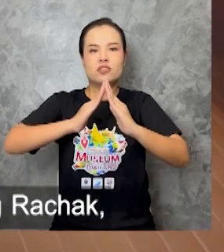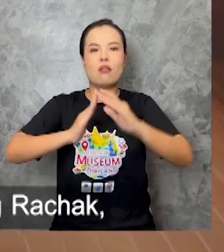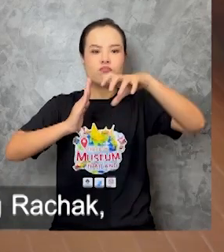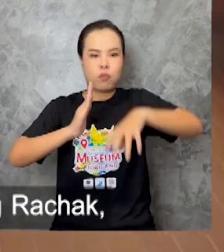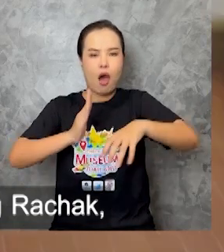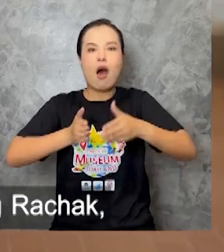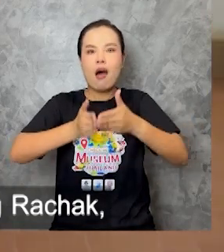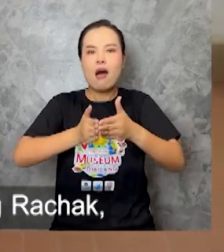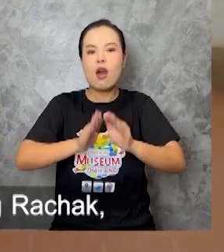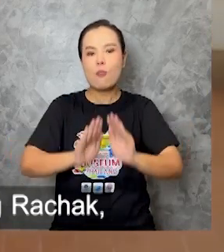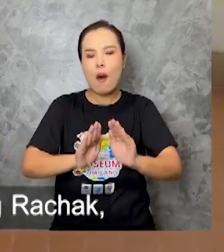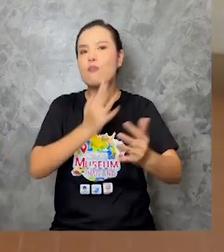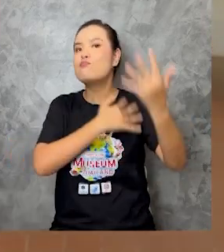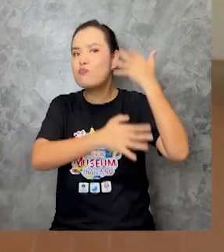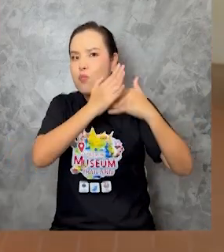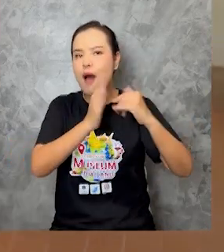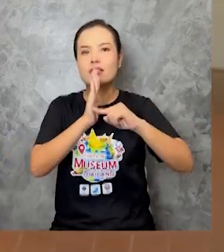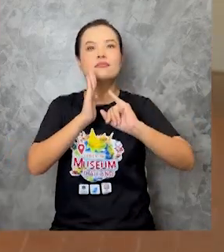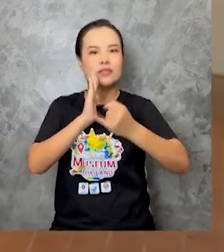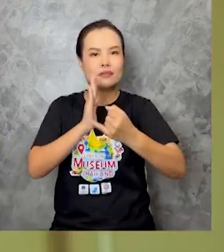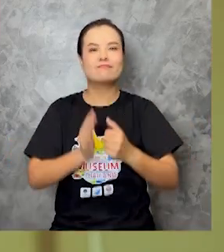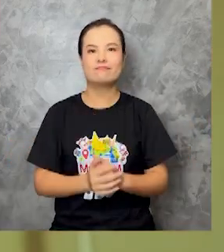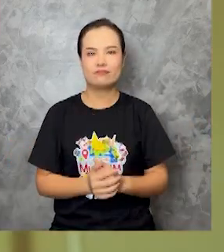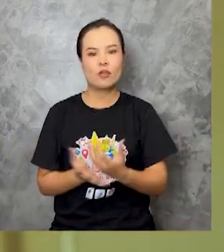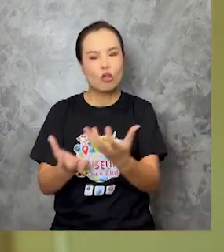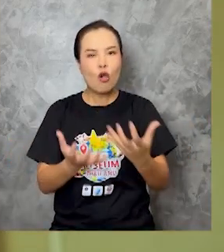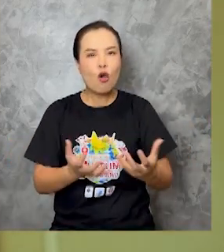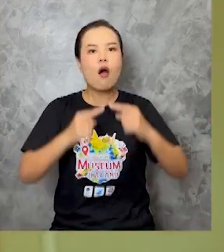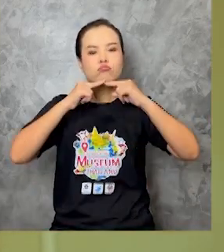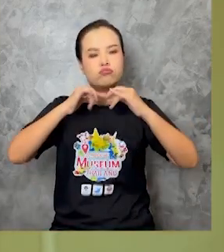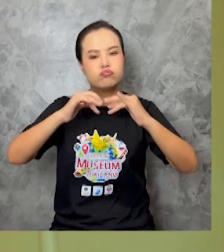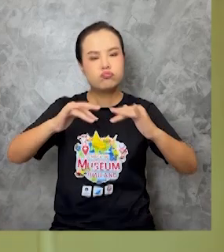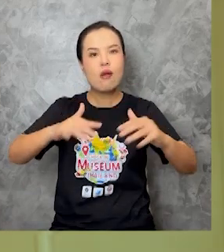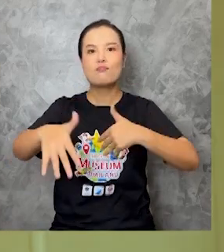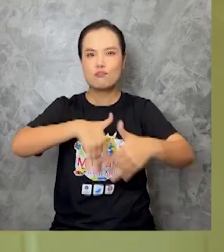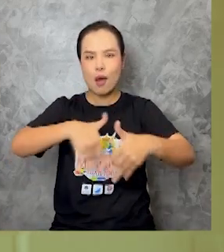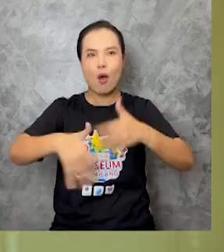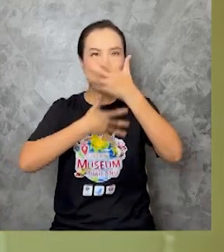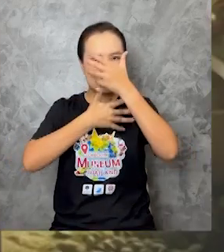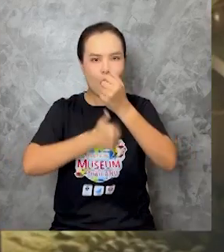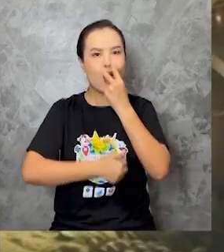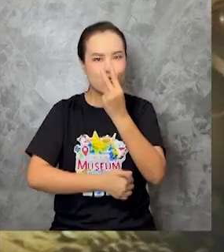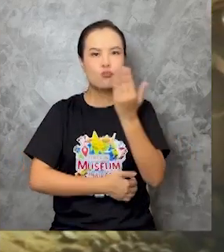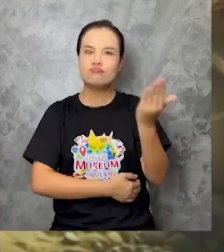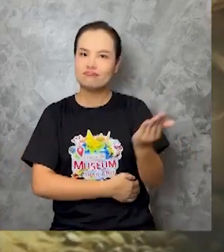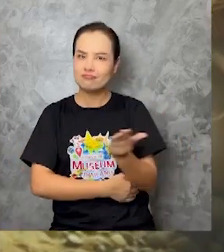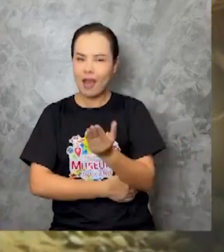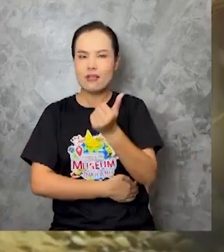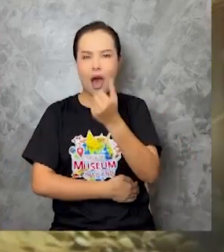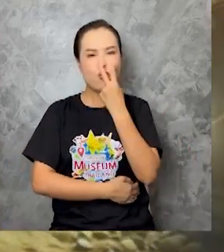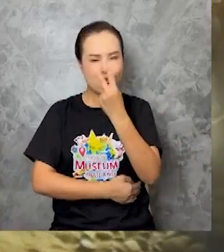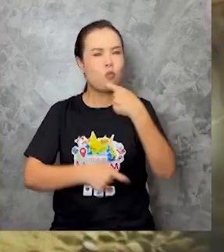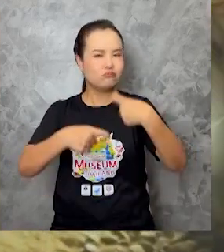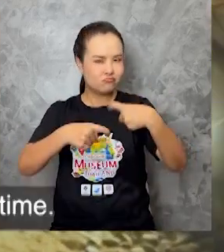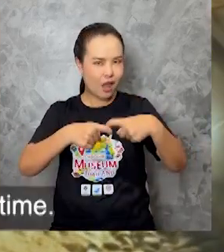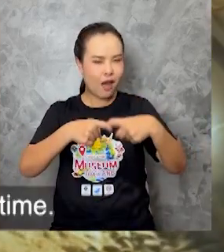ภัณฑ์พาณิชย์นาวีอยู่ที่บางกระจาอำเภอเมืองจังหวัดจันทบุรีเป็นเรื่องโบราณวัตถุทางทะเลพ่อแม่พี่น้องเนี่ยสนใจเนี่ยเชิญแวะชมได้อันนี้เป็นสิ่งที่ห